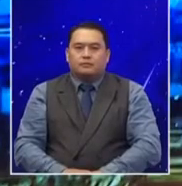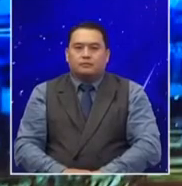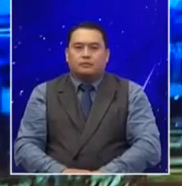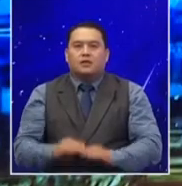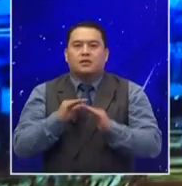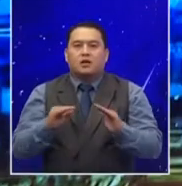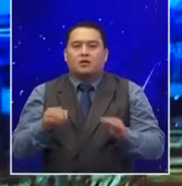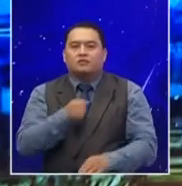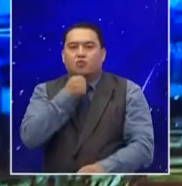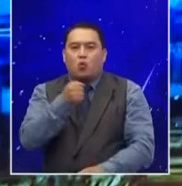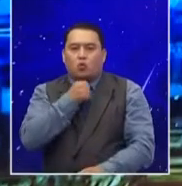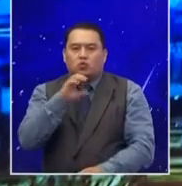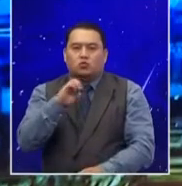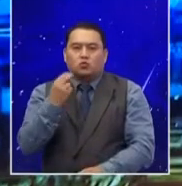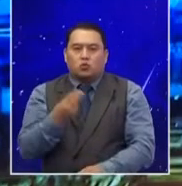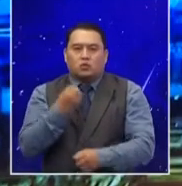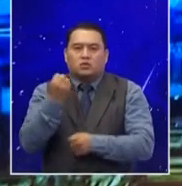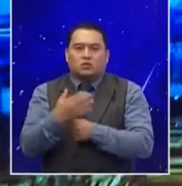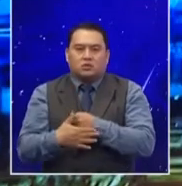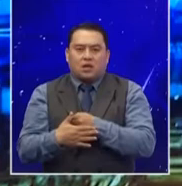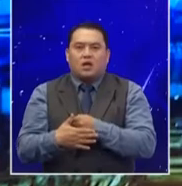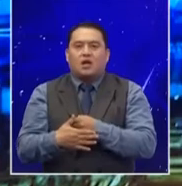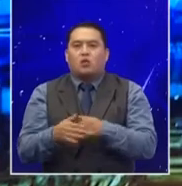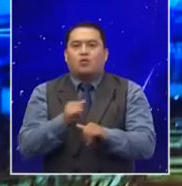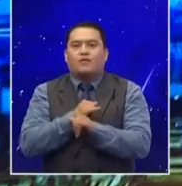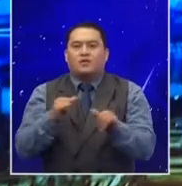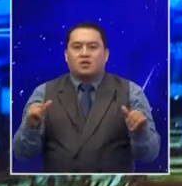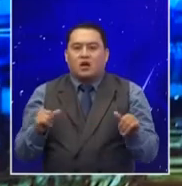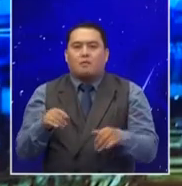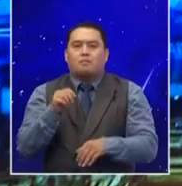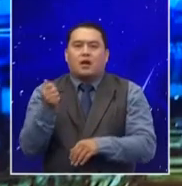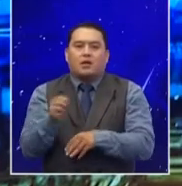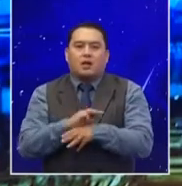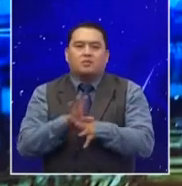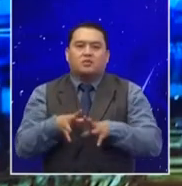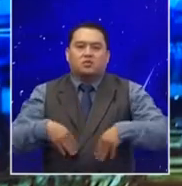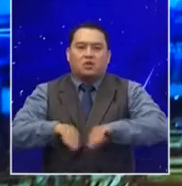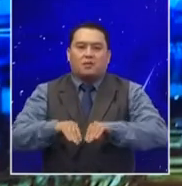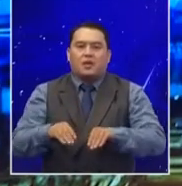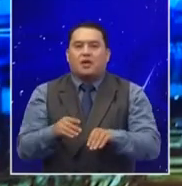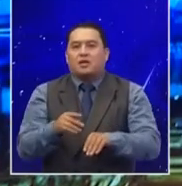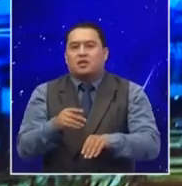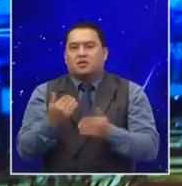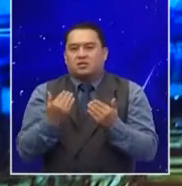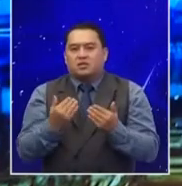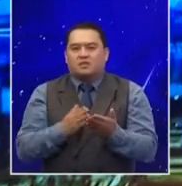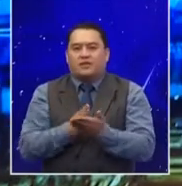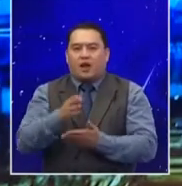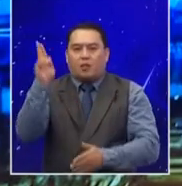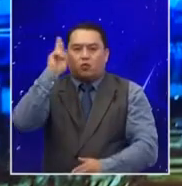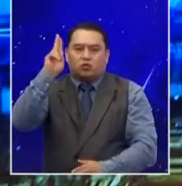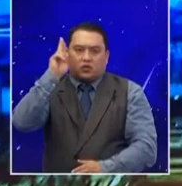Для детей и взрослых. Социальный центр «Жануя» намерен расширить охват малообеспеченных и многодетных семей теперь и в сфере